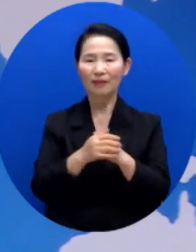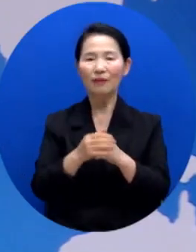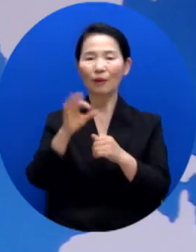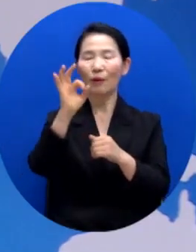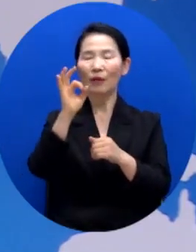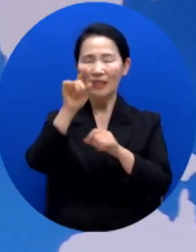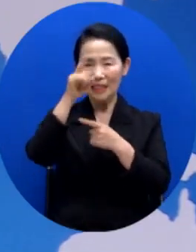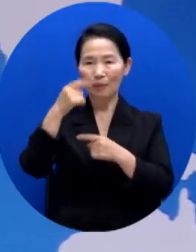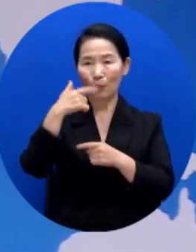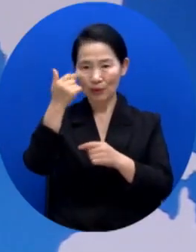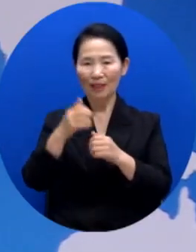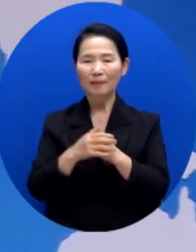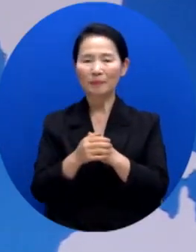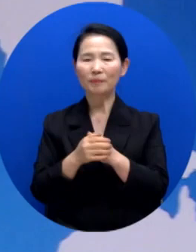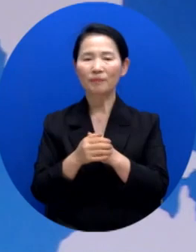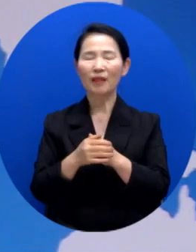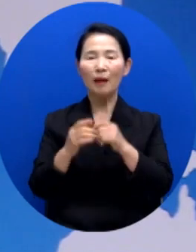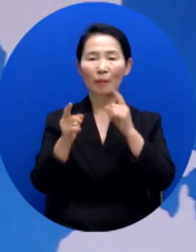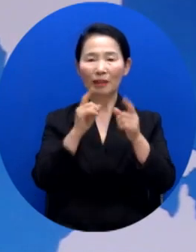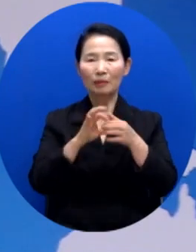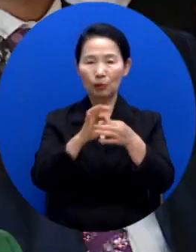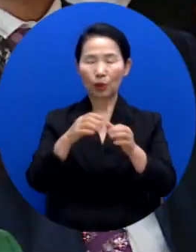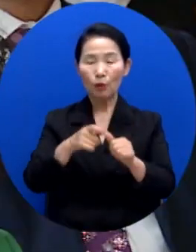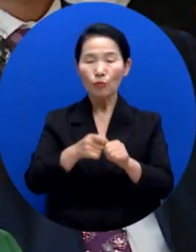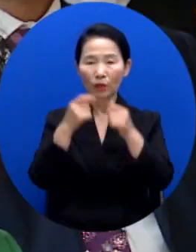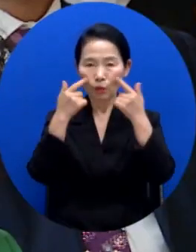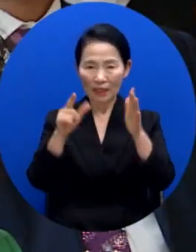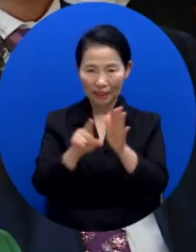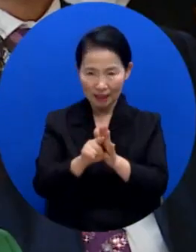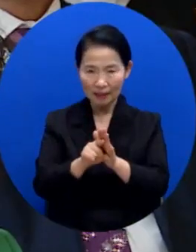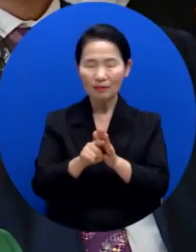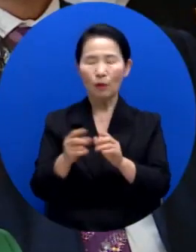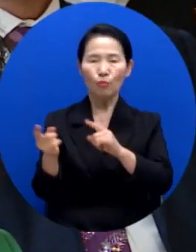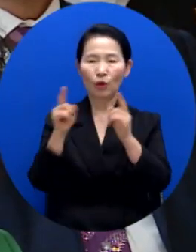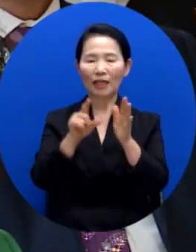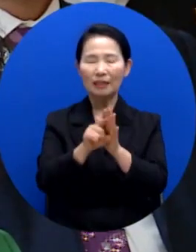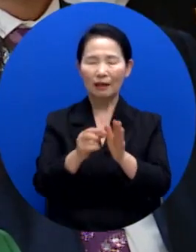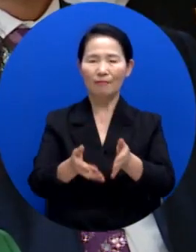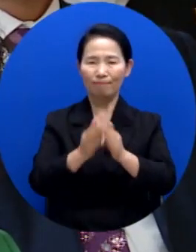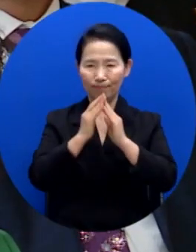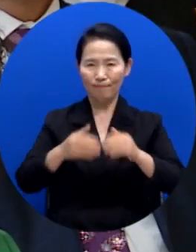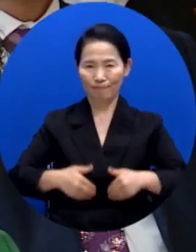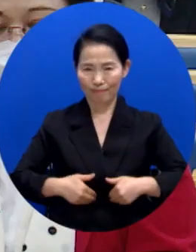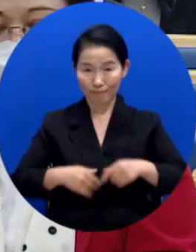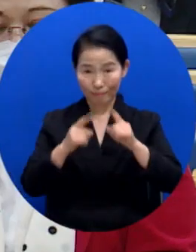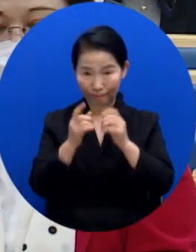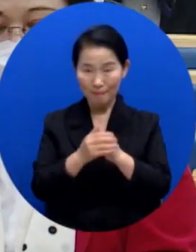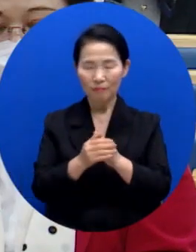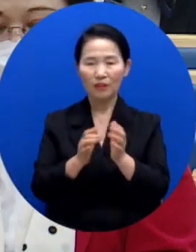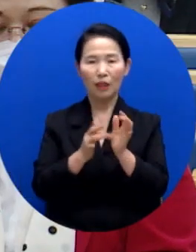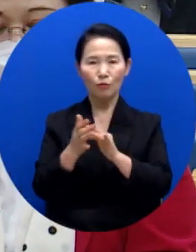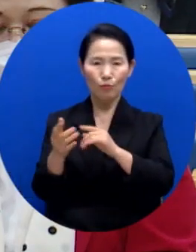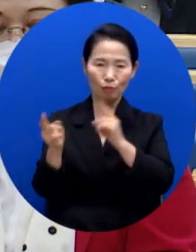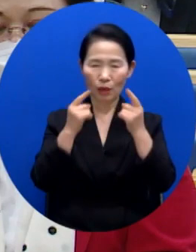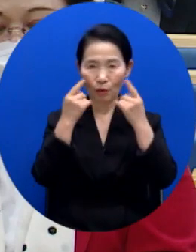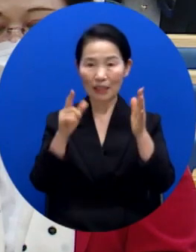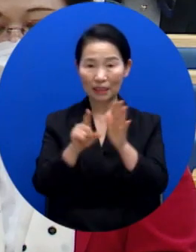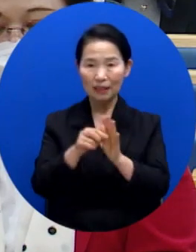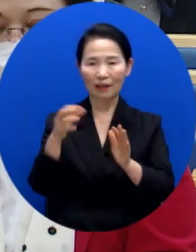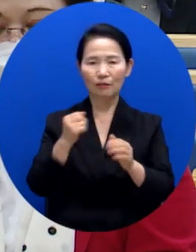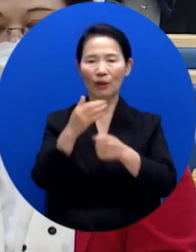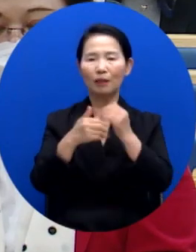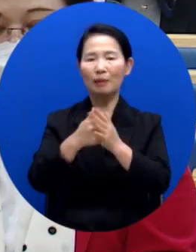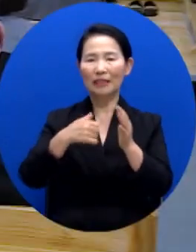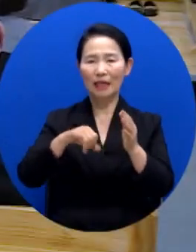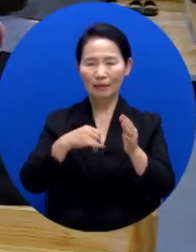이주형 목사님 말씀이 통해 구원의 확신과 부활 신앙을 세워 가야한다며 이수 부활의 확신을 가지고 하나님 자녀로